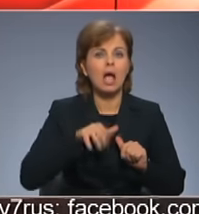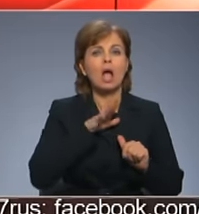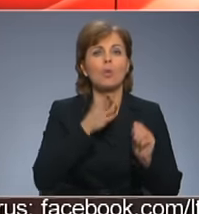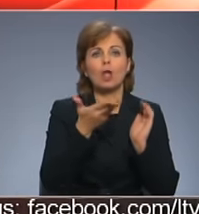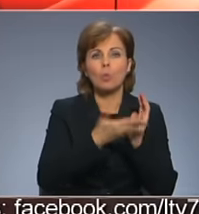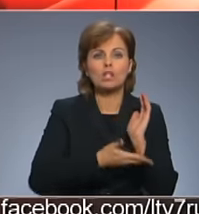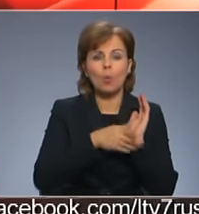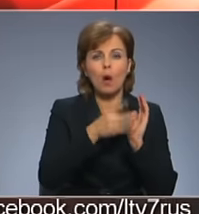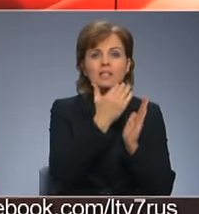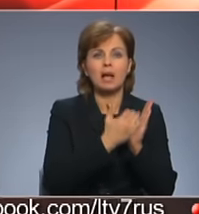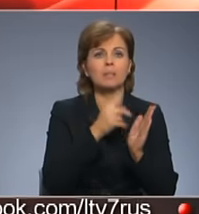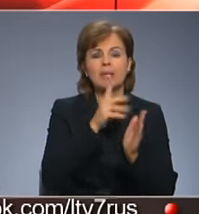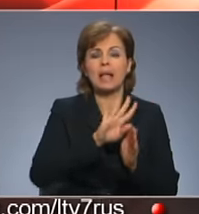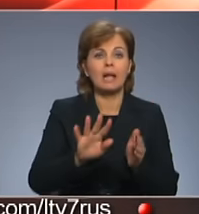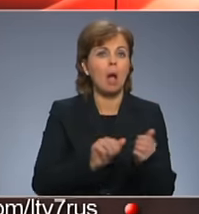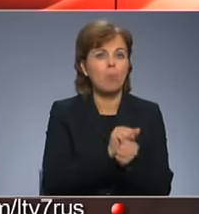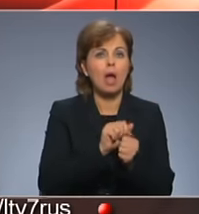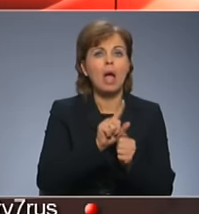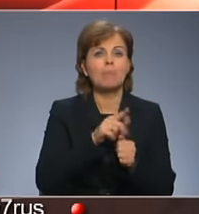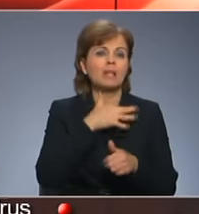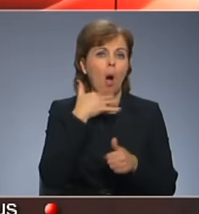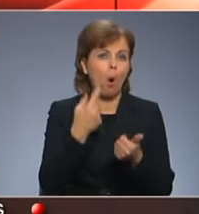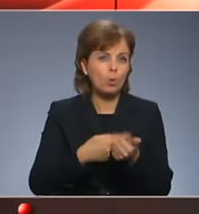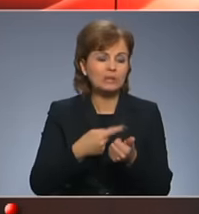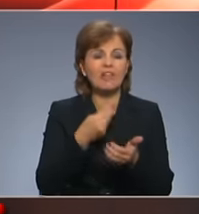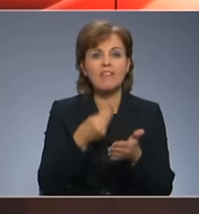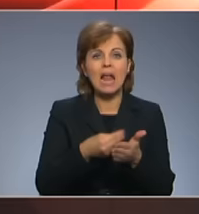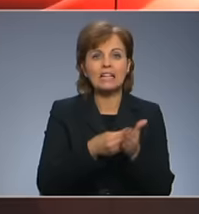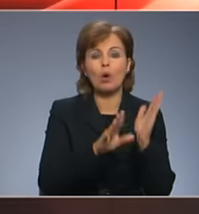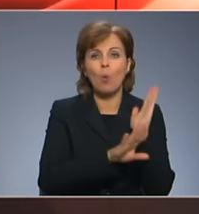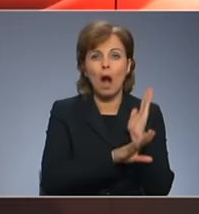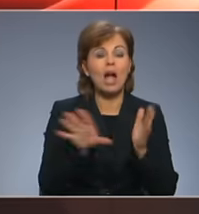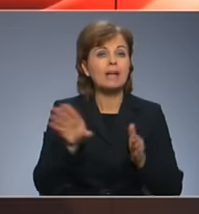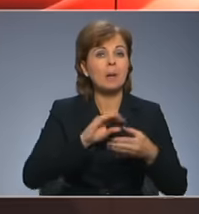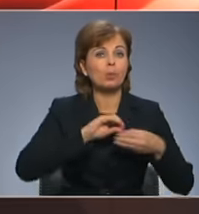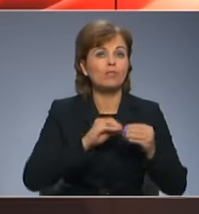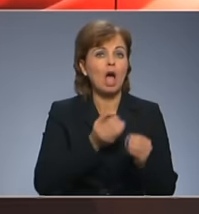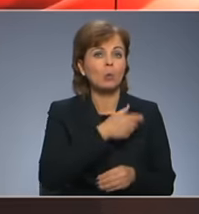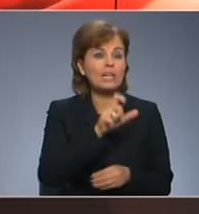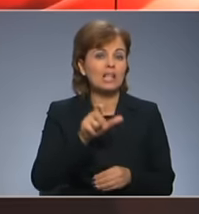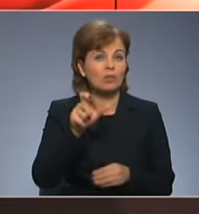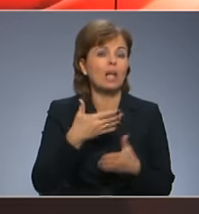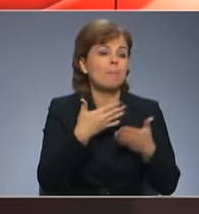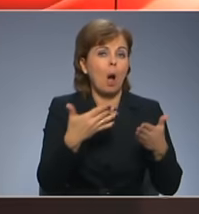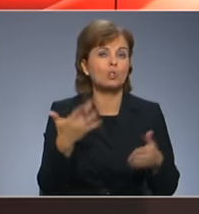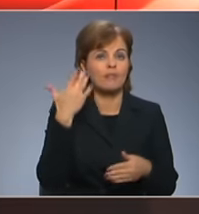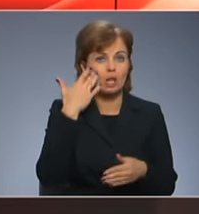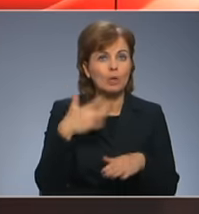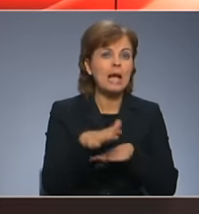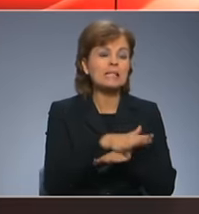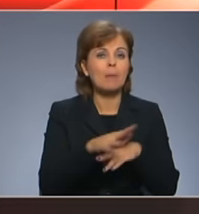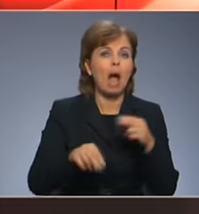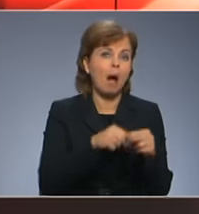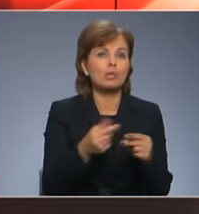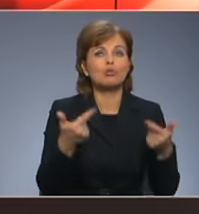vērtīgi koki. Ņemot vērā iedzīvotāju paustos viedokļus sabiedriskās apspriešanas laikā, kā arī izvērtējot CIA PM projekts